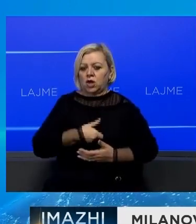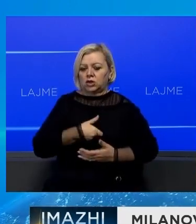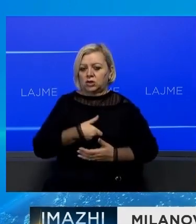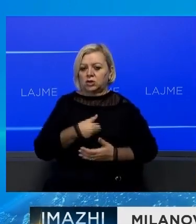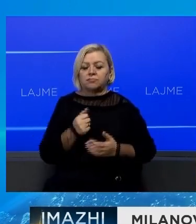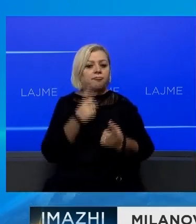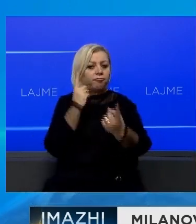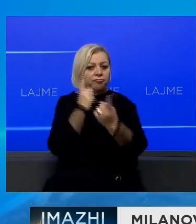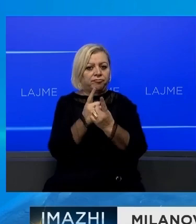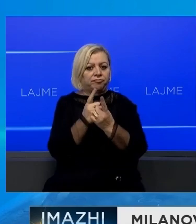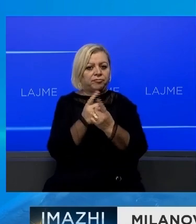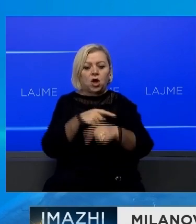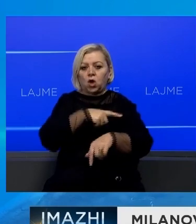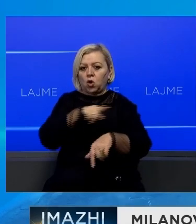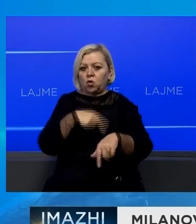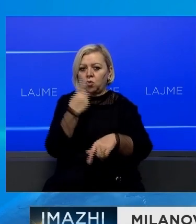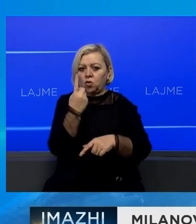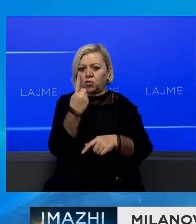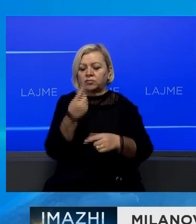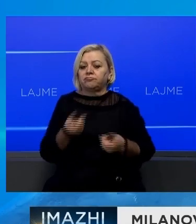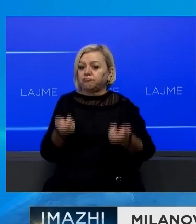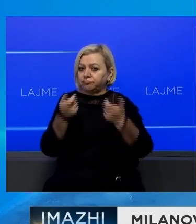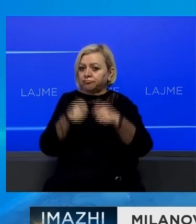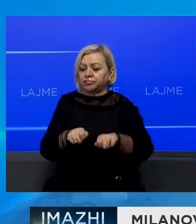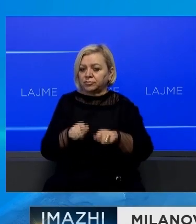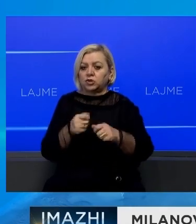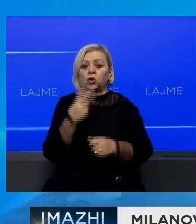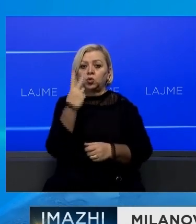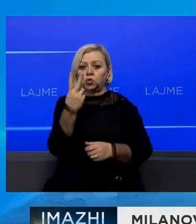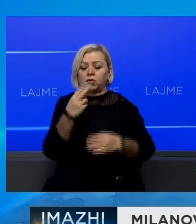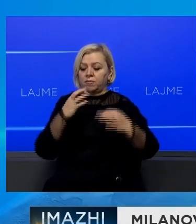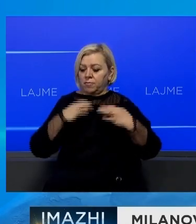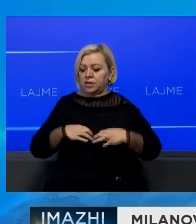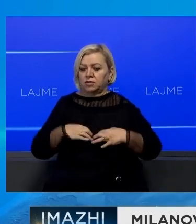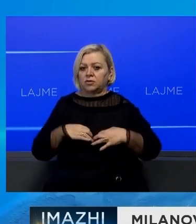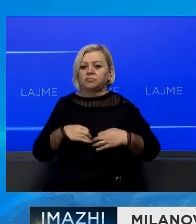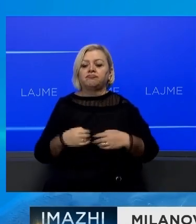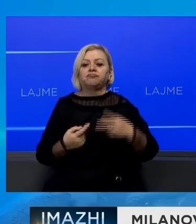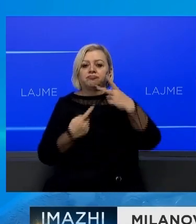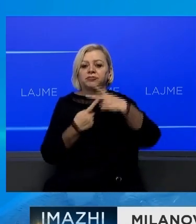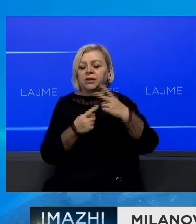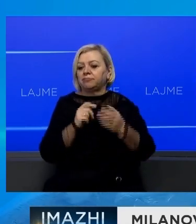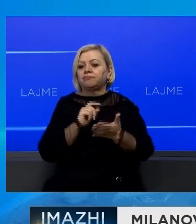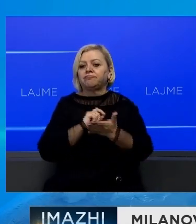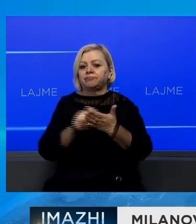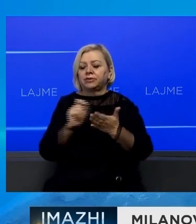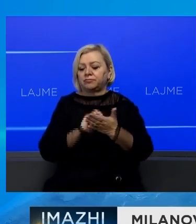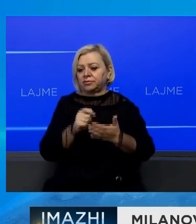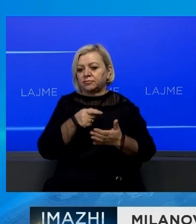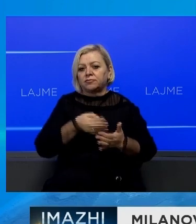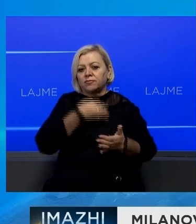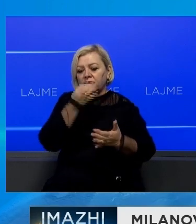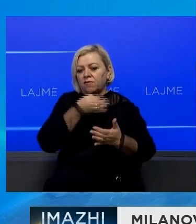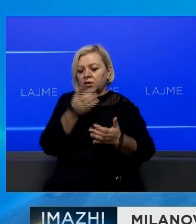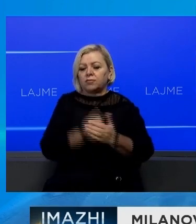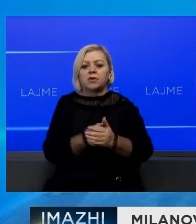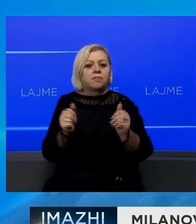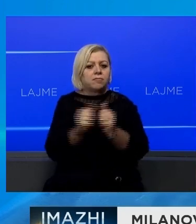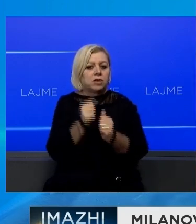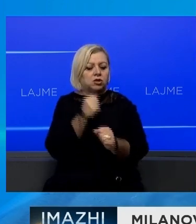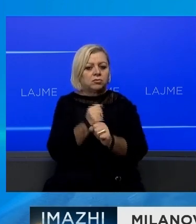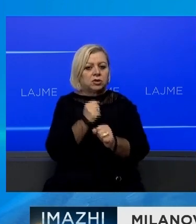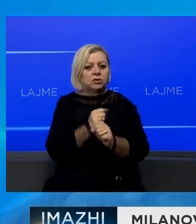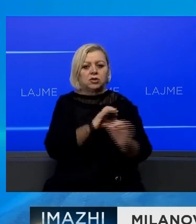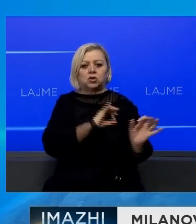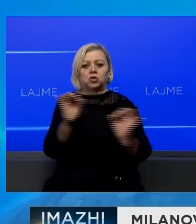Pas takimit një orësh me dyert të mbyllura, dy presidentët ju drejtuan gazetarve, ku folën për bashkëpunimin e ndërsjell e sigurinë